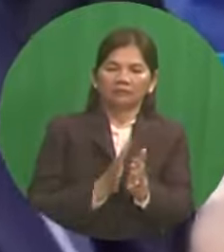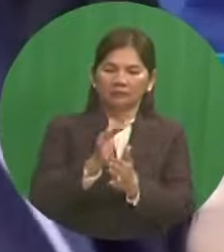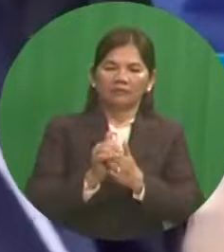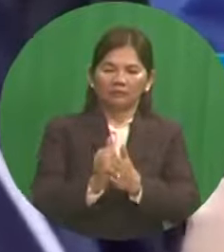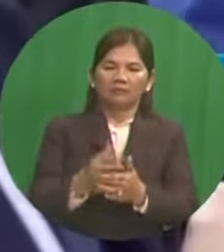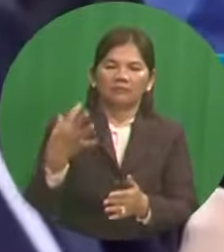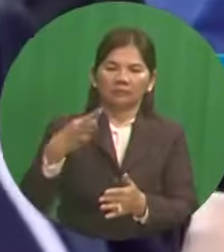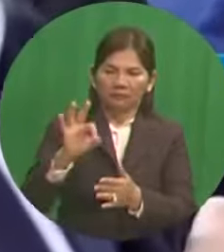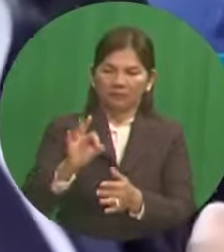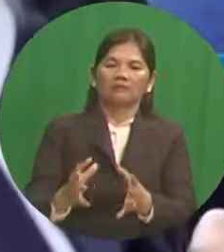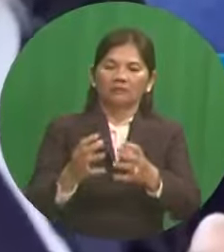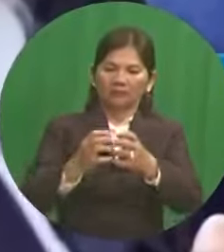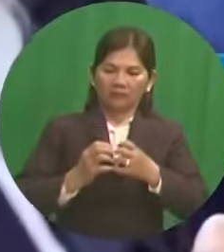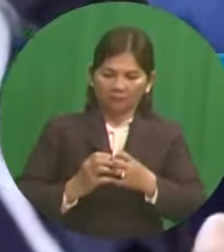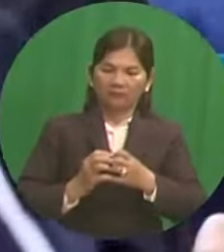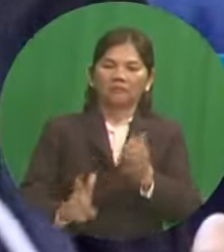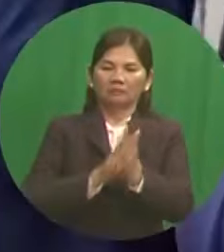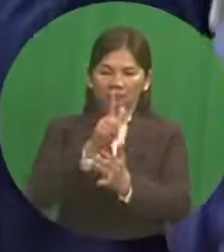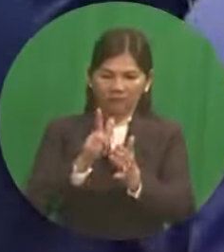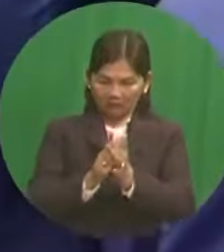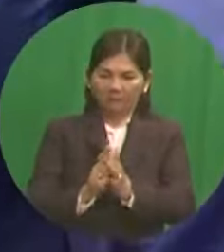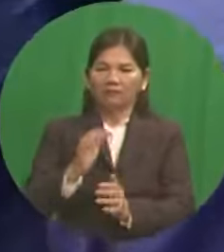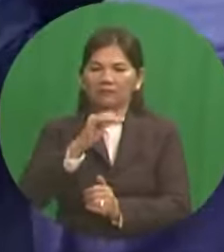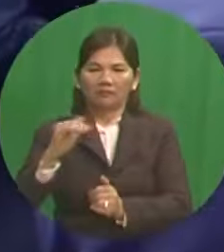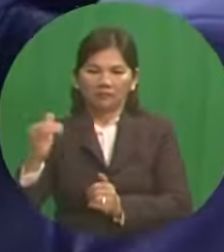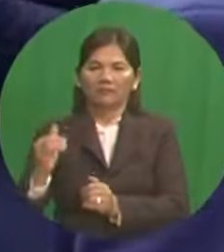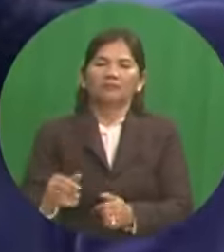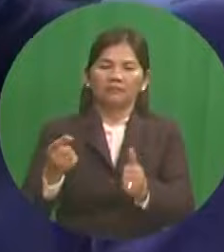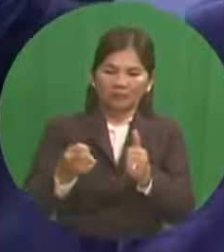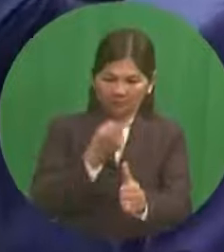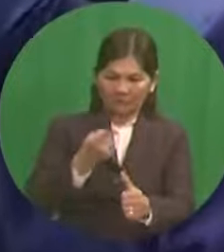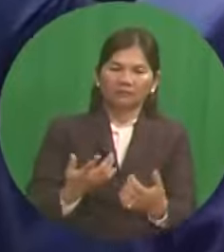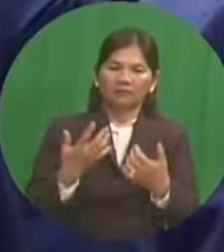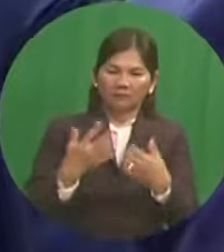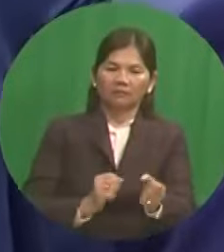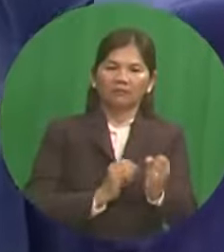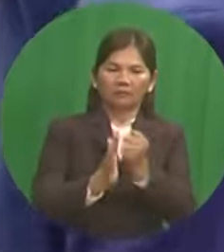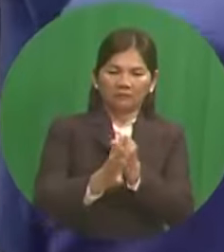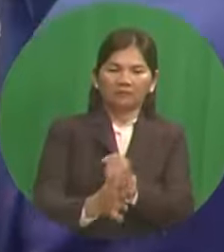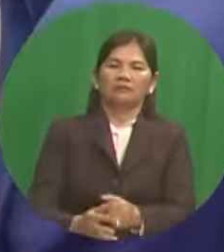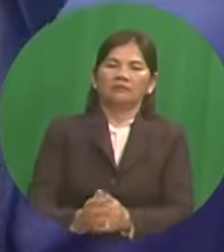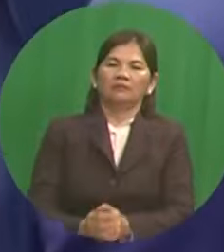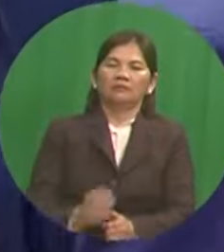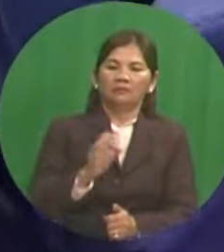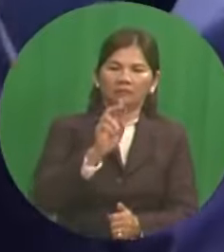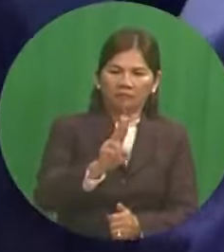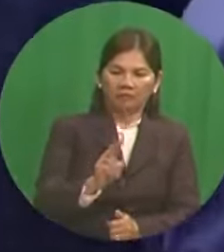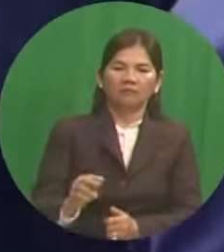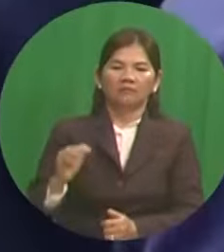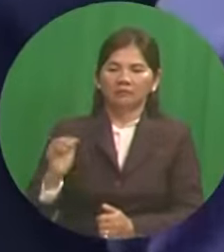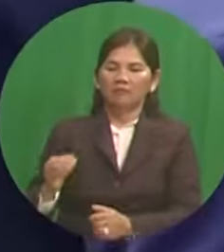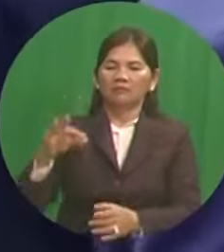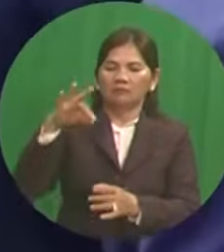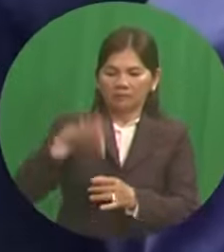បាលបារាំងនៅក្នុងដៃនៃគណៈបកជាតិនិយមនិងស្ដាំនិយមជាលើកដំបូងចាប់តាំងពីសម័យណាស៊ីលទ្ធផលនៃ